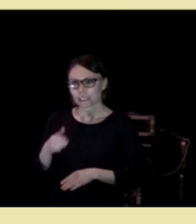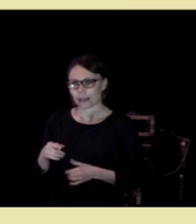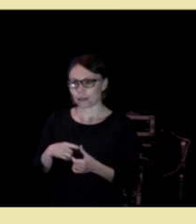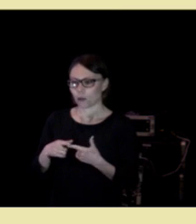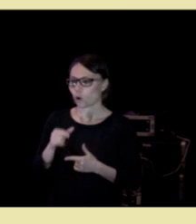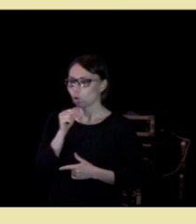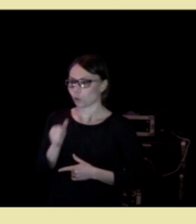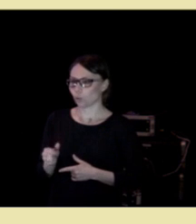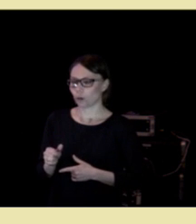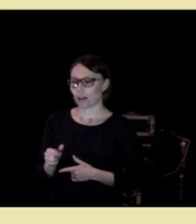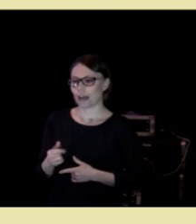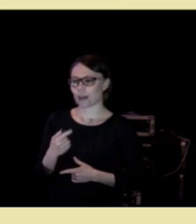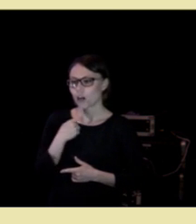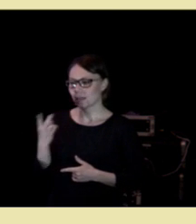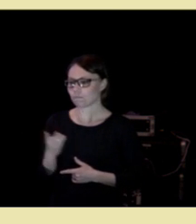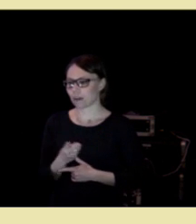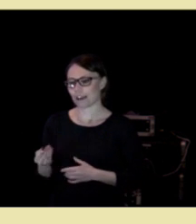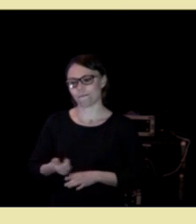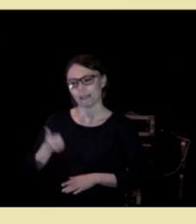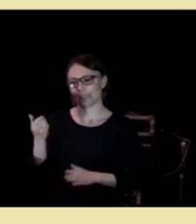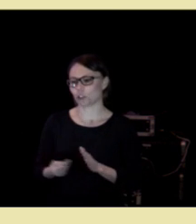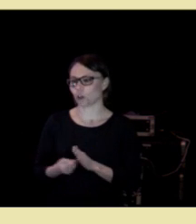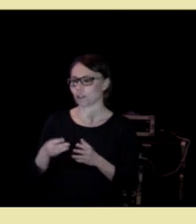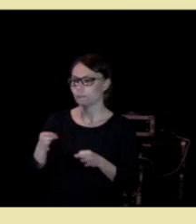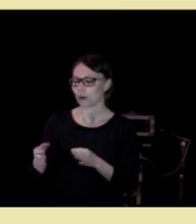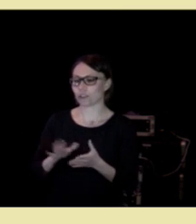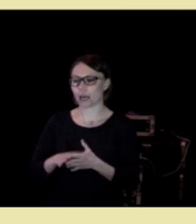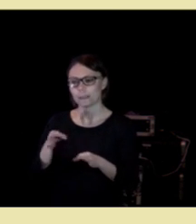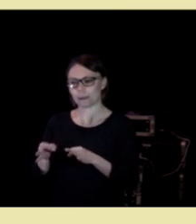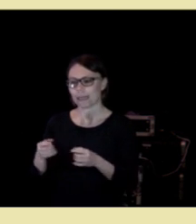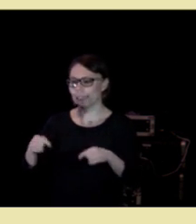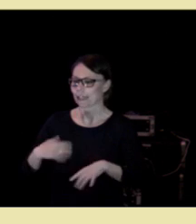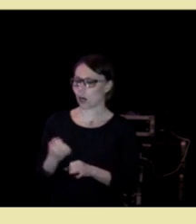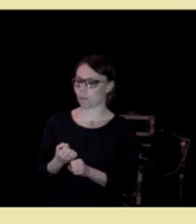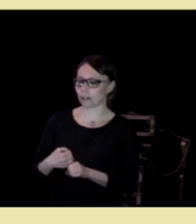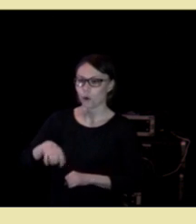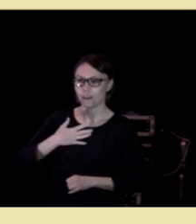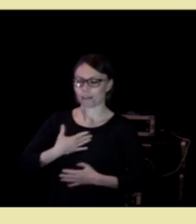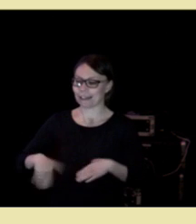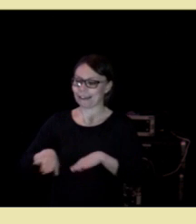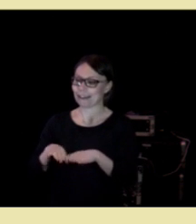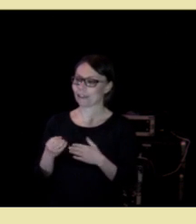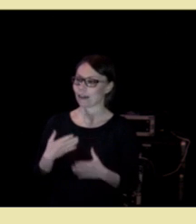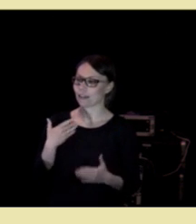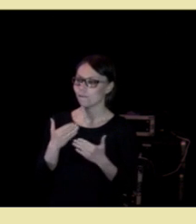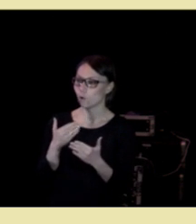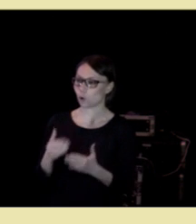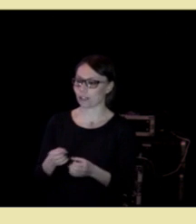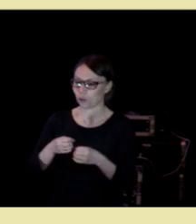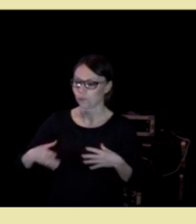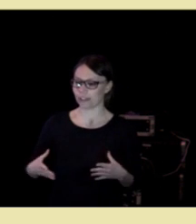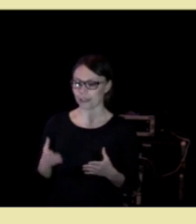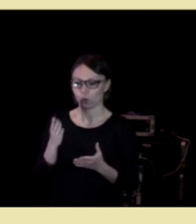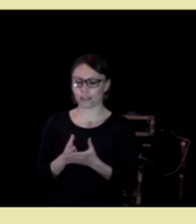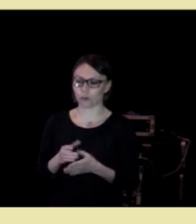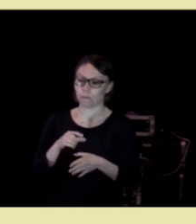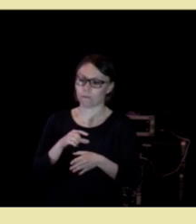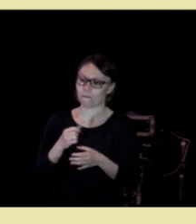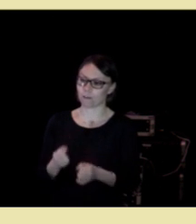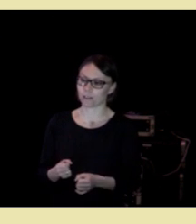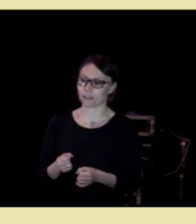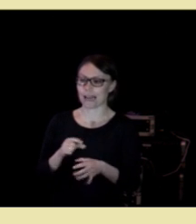Thor Karlsen har vært viktige støttespillere og samspillere i dette arbeidet, og vi har hatt et likeverdig forhold i utviklingen av nettopp fastlegenes